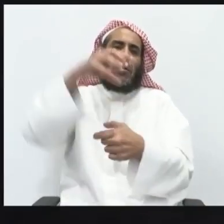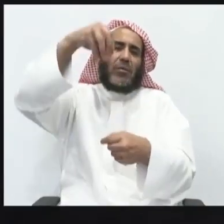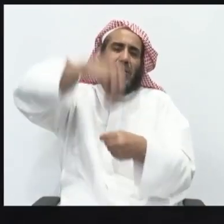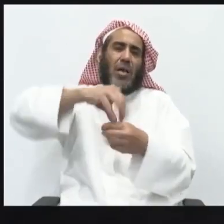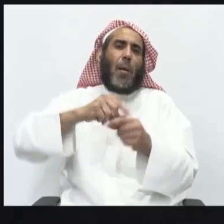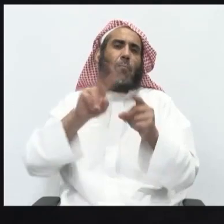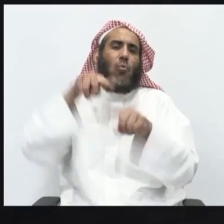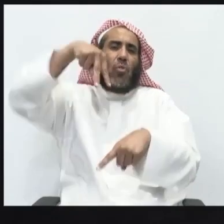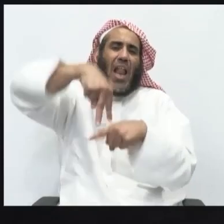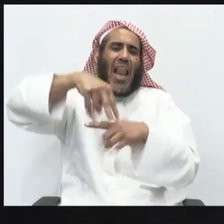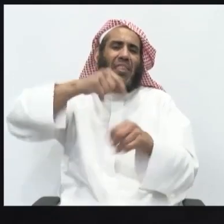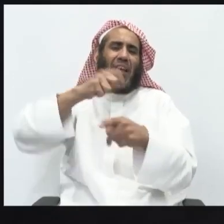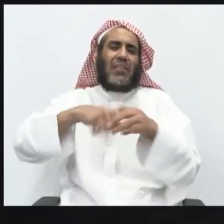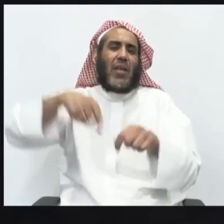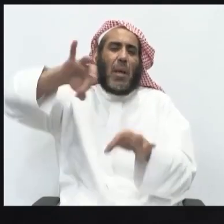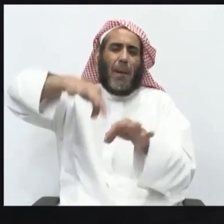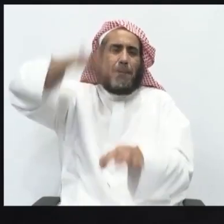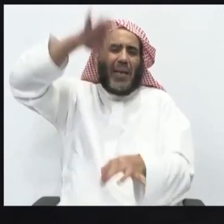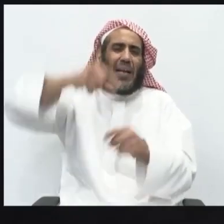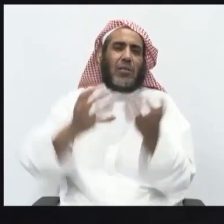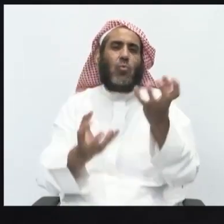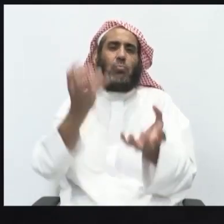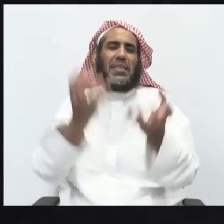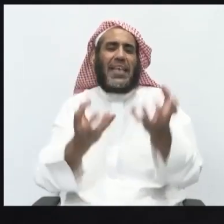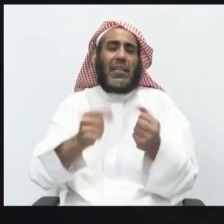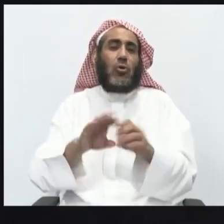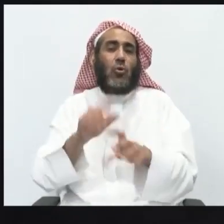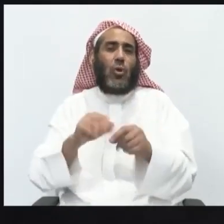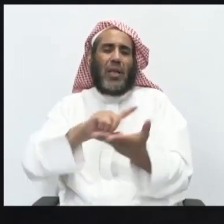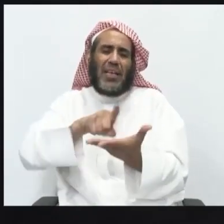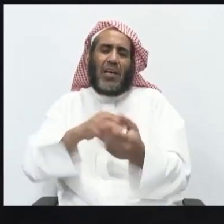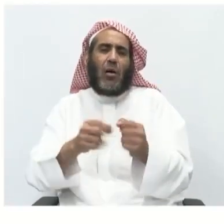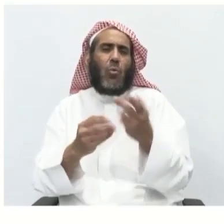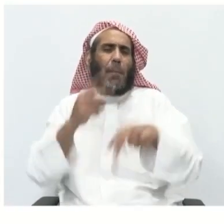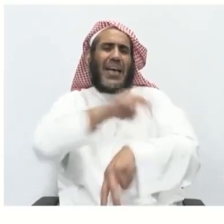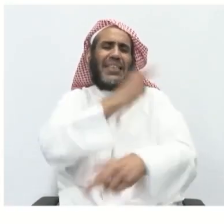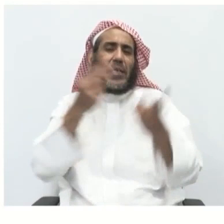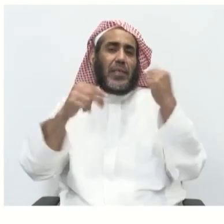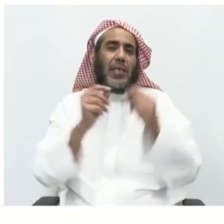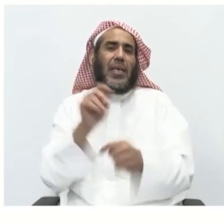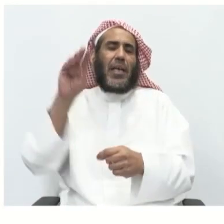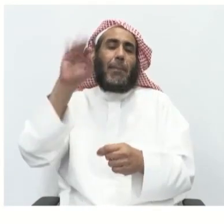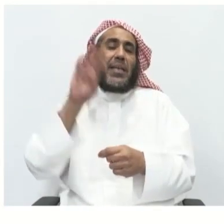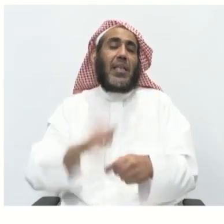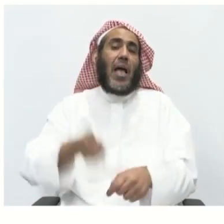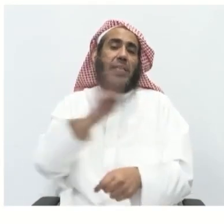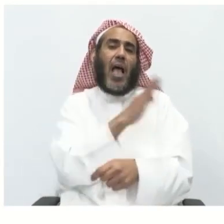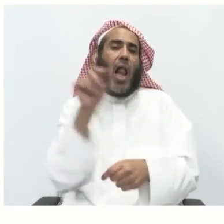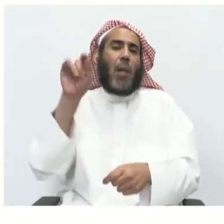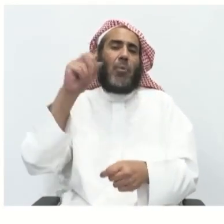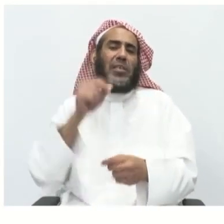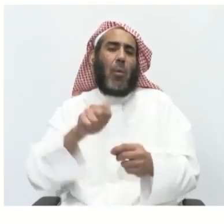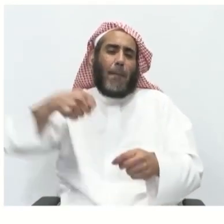مثلث خزفي ملقط ميزان والماده التي نريد للقيام بالتجربه عليها وهي كبريتات المغنيسيوم